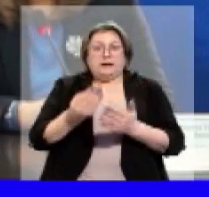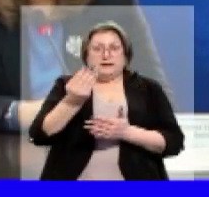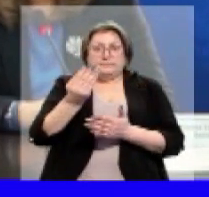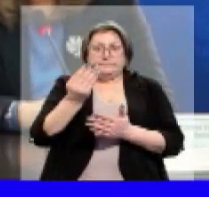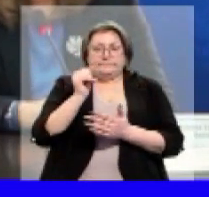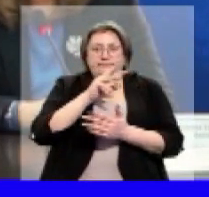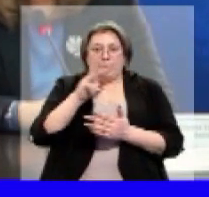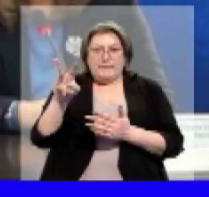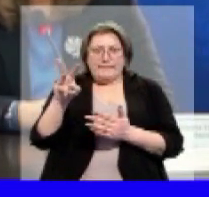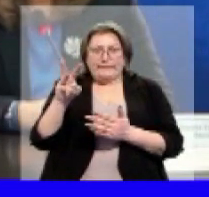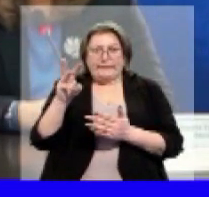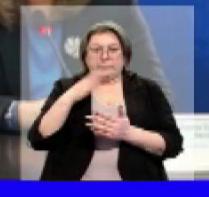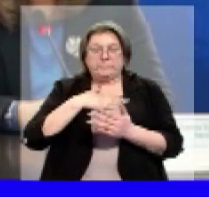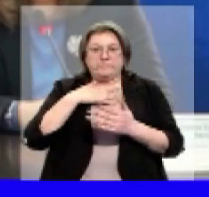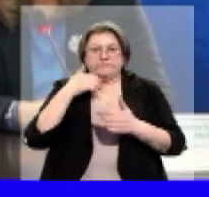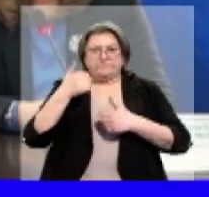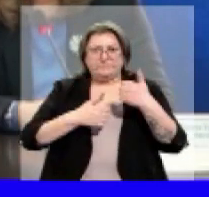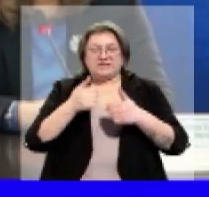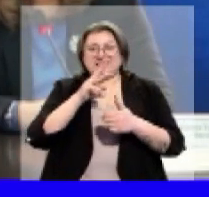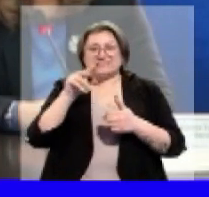на сайте нашего конкурса